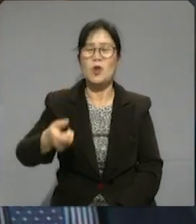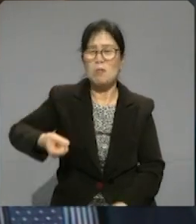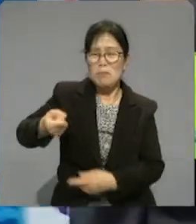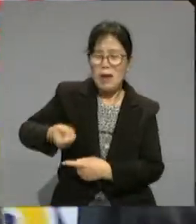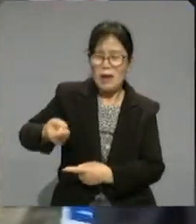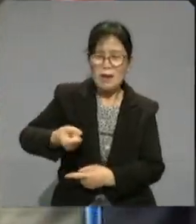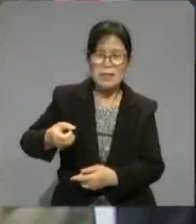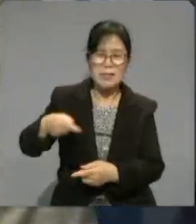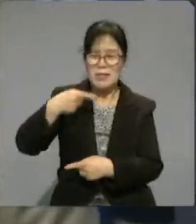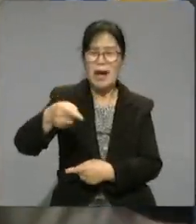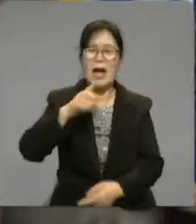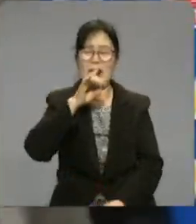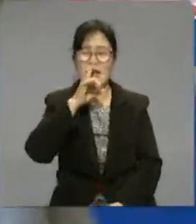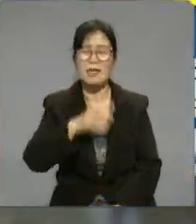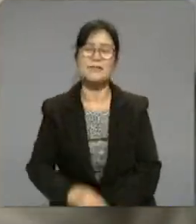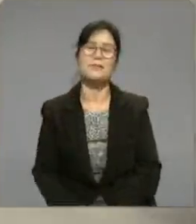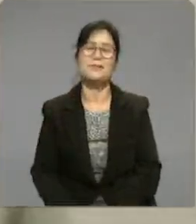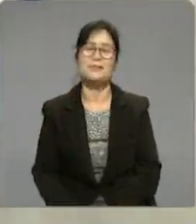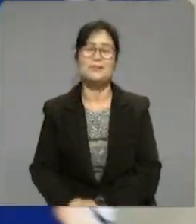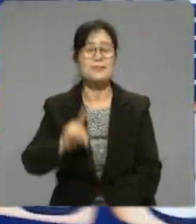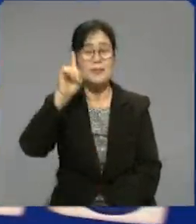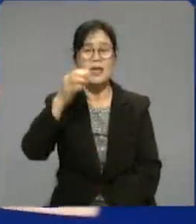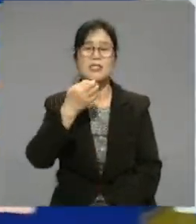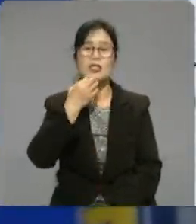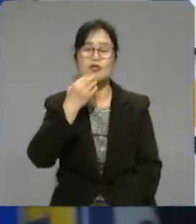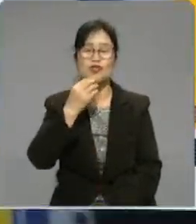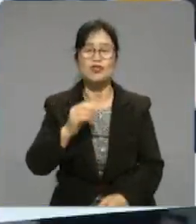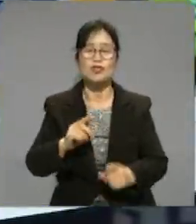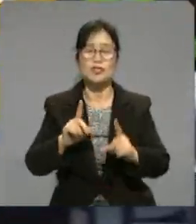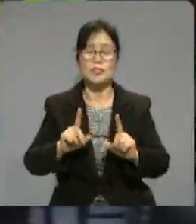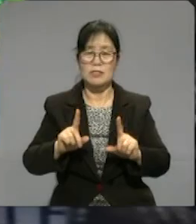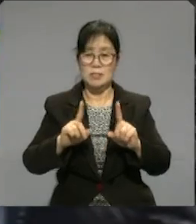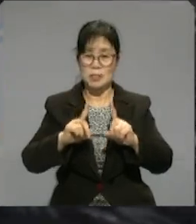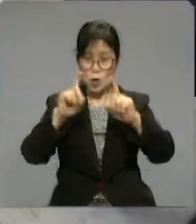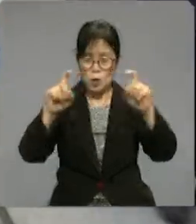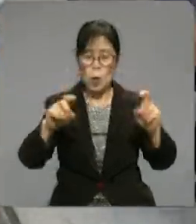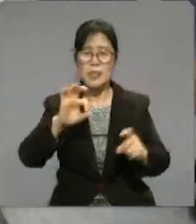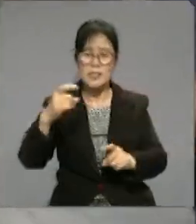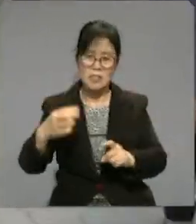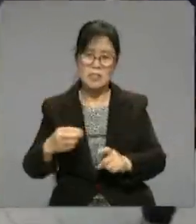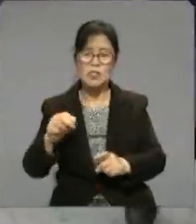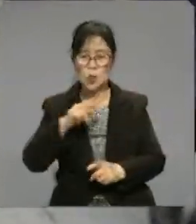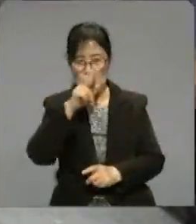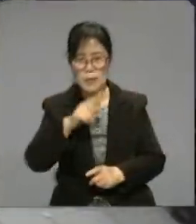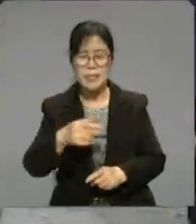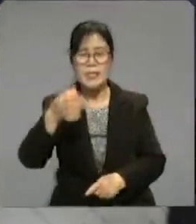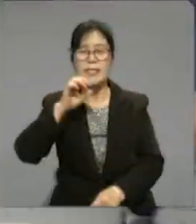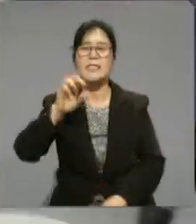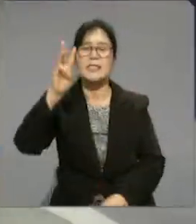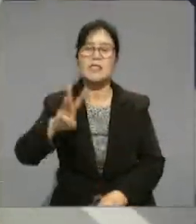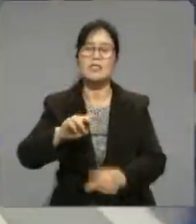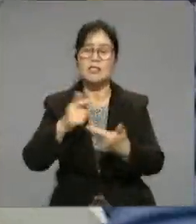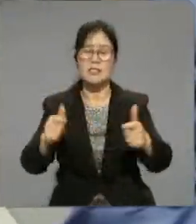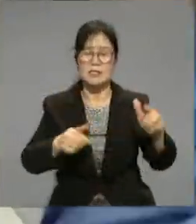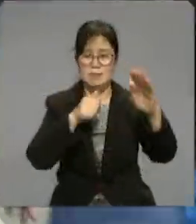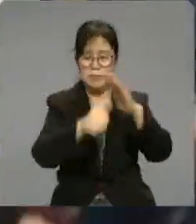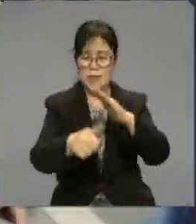아니에요? 이 대표는 내일 서울 중성동을과 경기 용인, 이천 등 격전지를 찾아